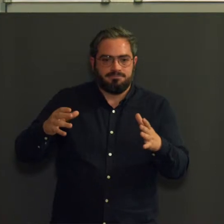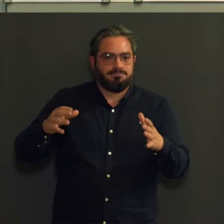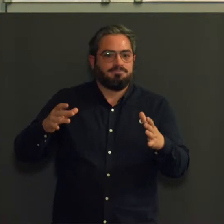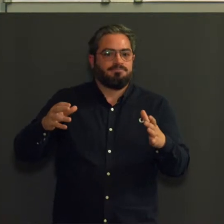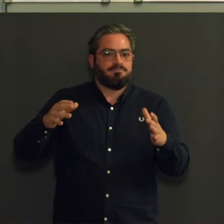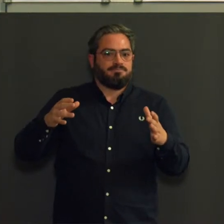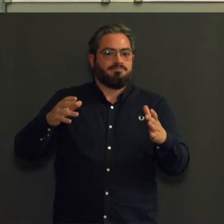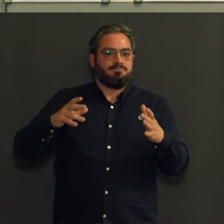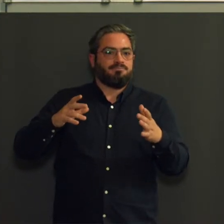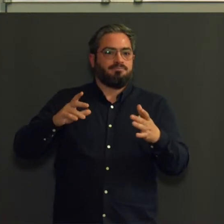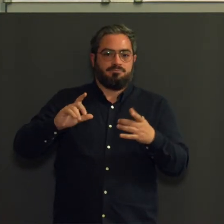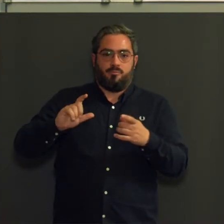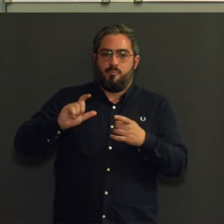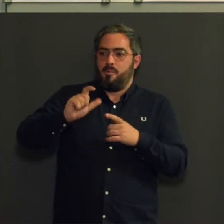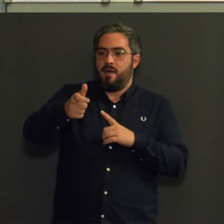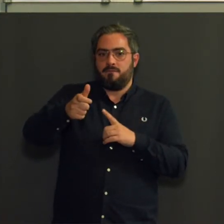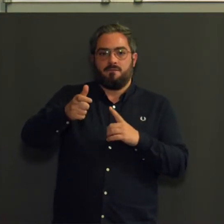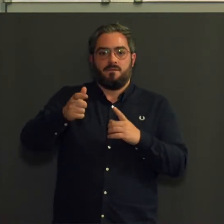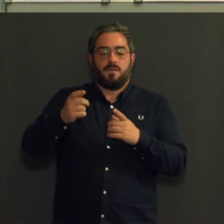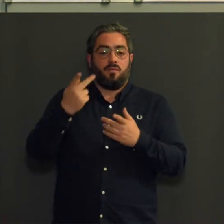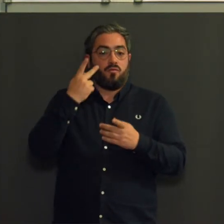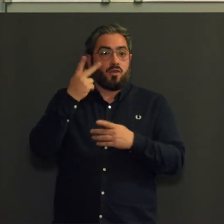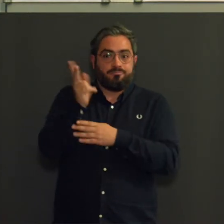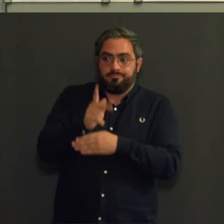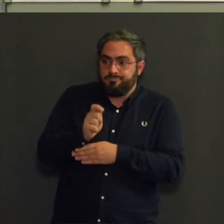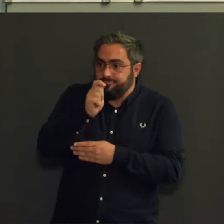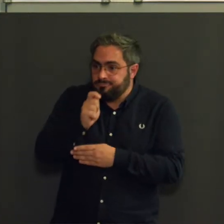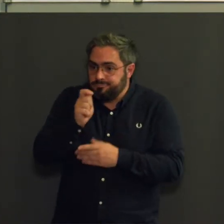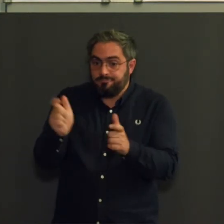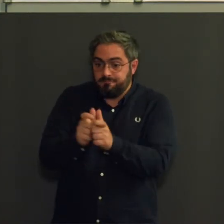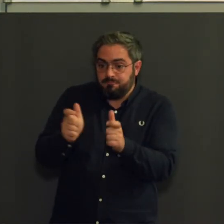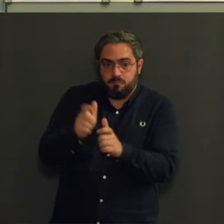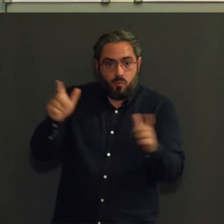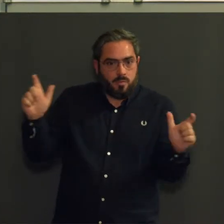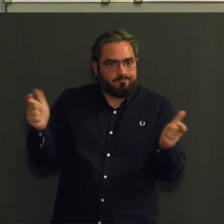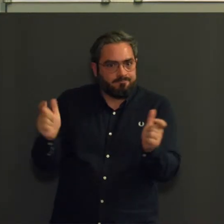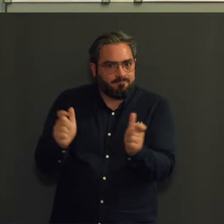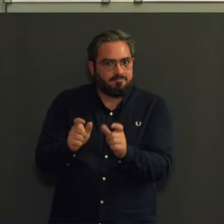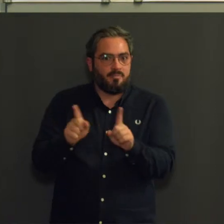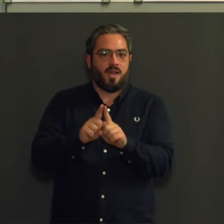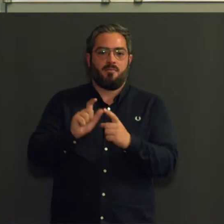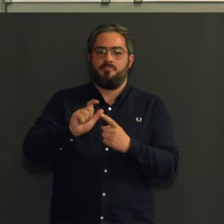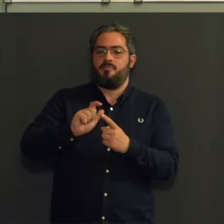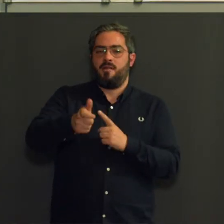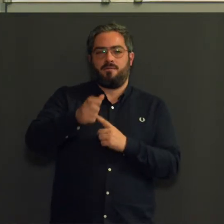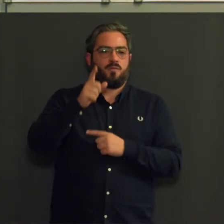de positivité des frottis de moins en moins élevé, cette tranche d'âge devrait elle